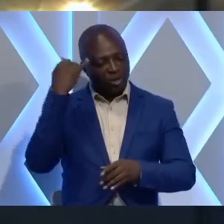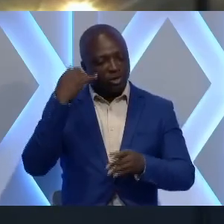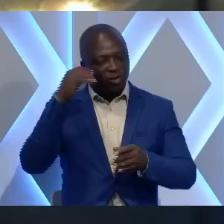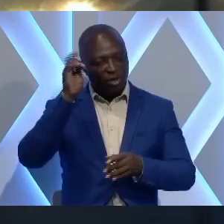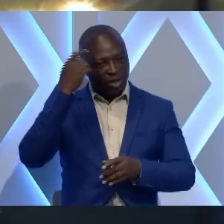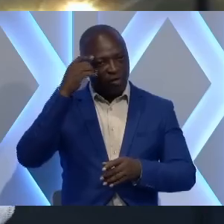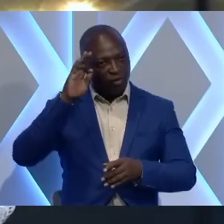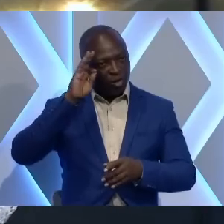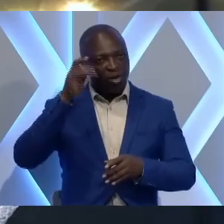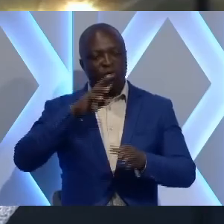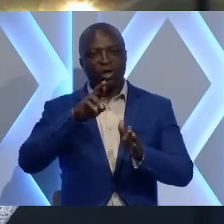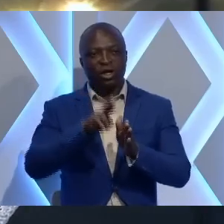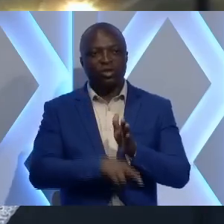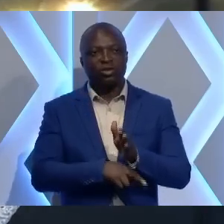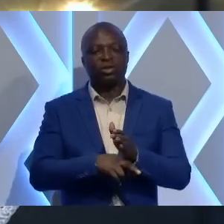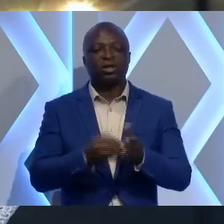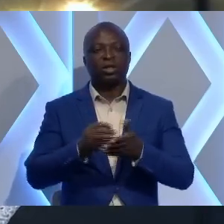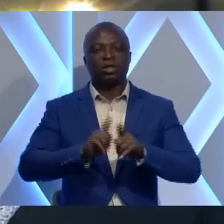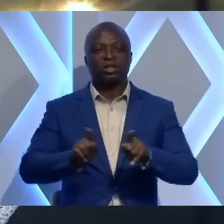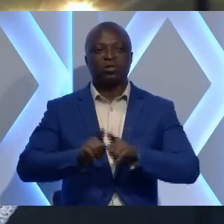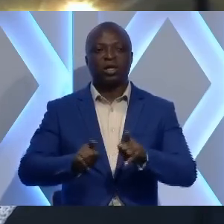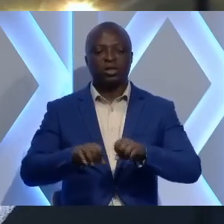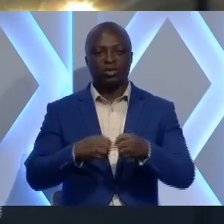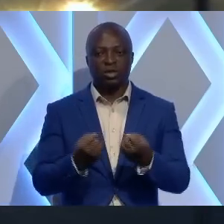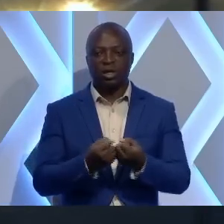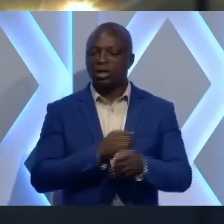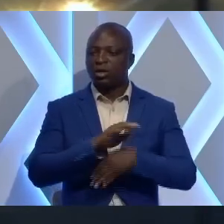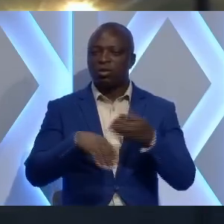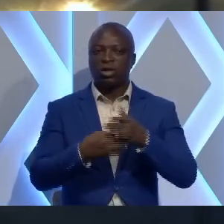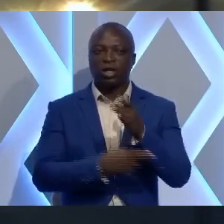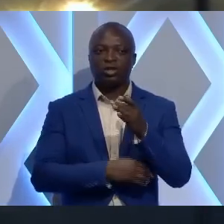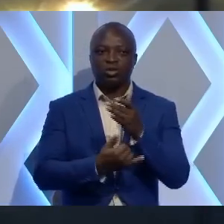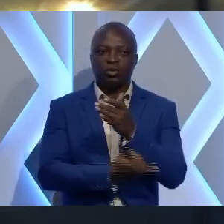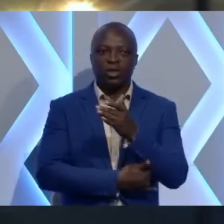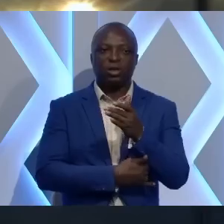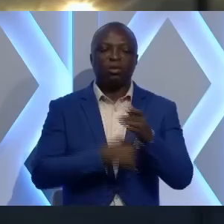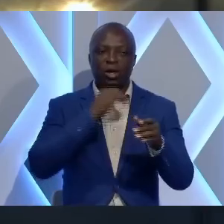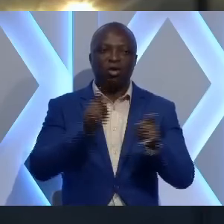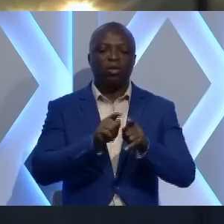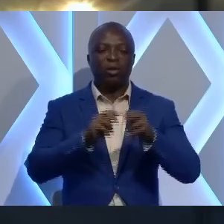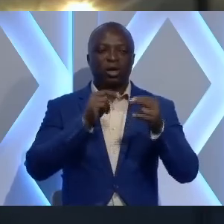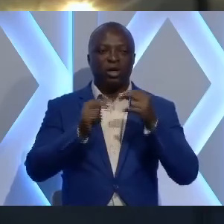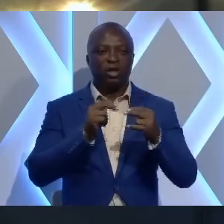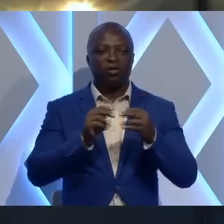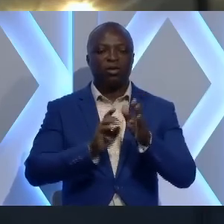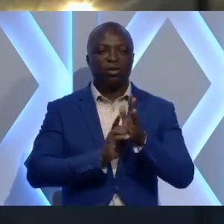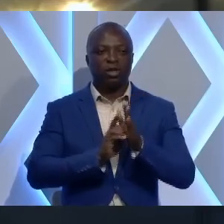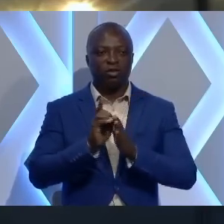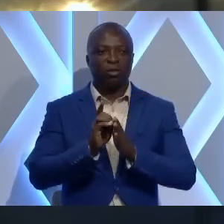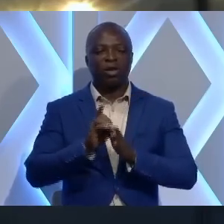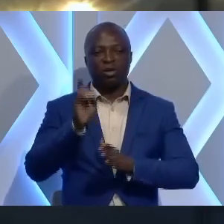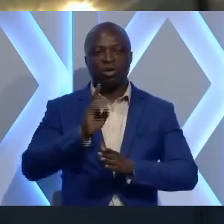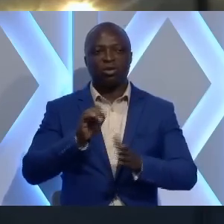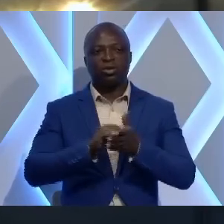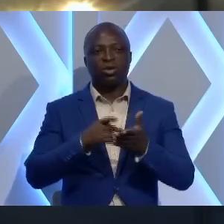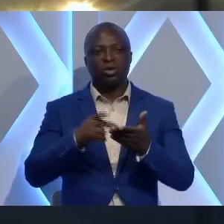l'État pour réduire les disparités sociales. Toutes les régions du pays n'ont pas le même niveau de développement et donc ce